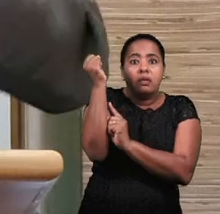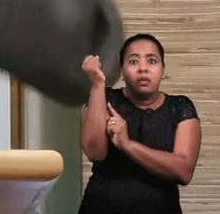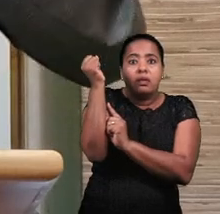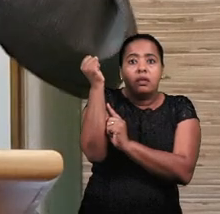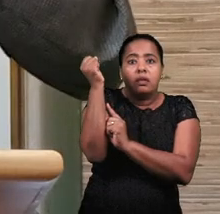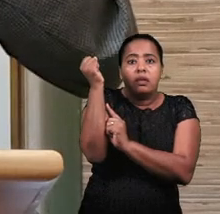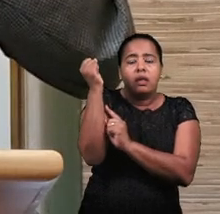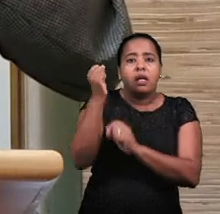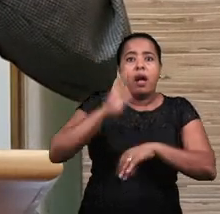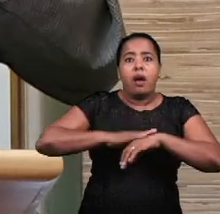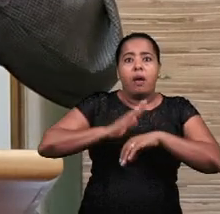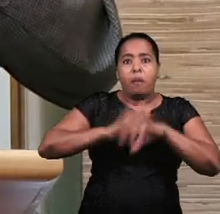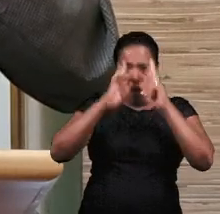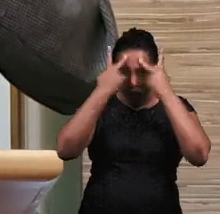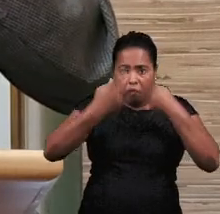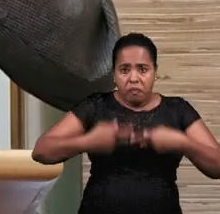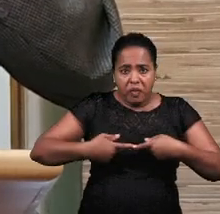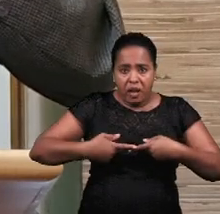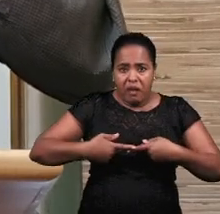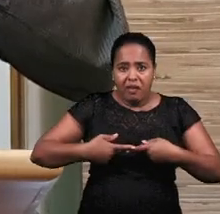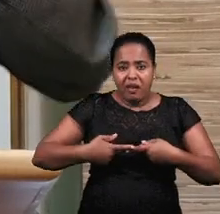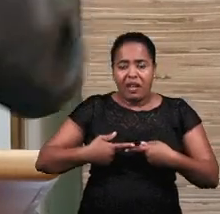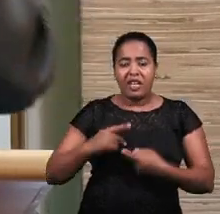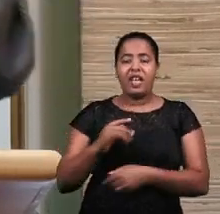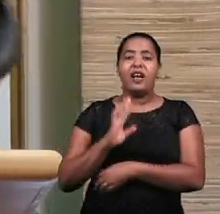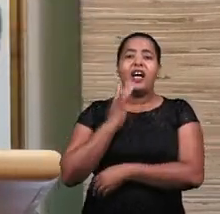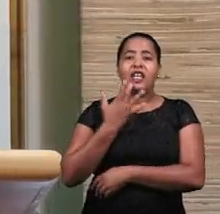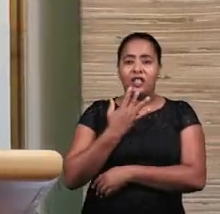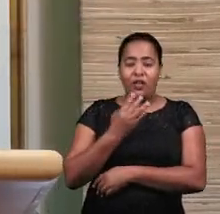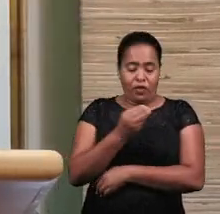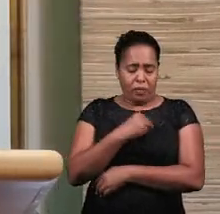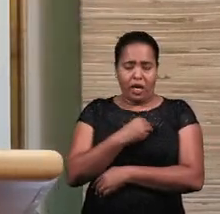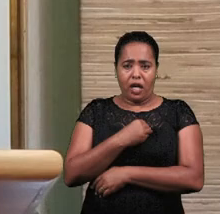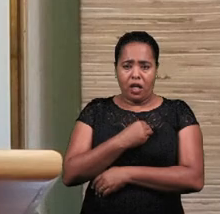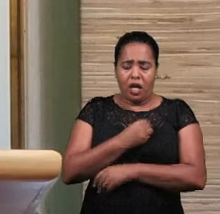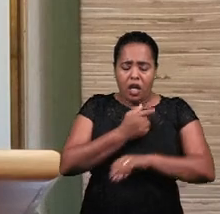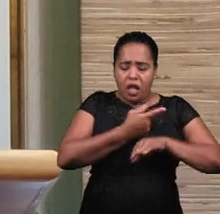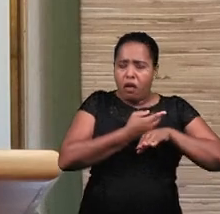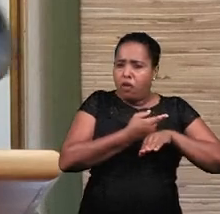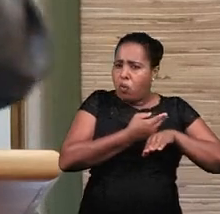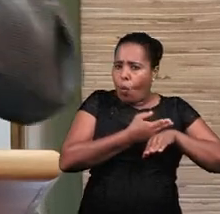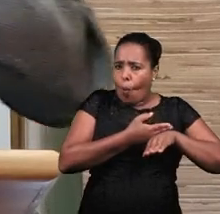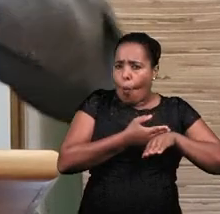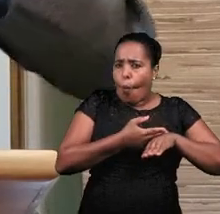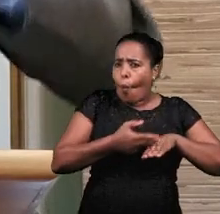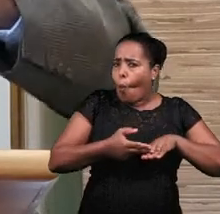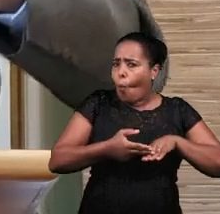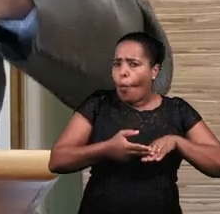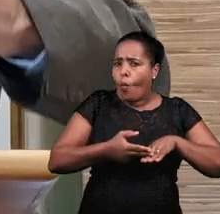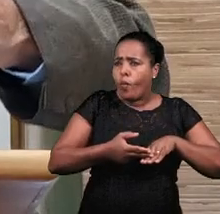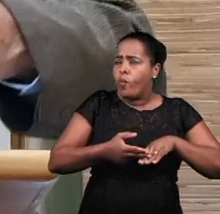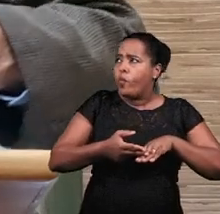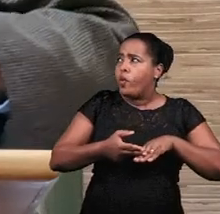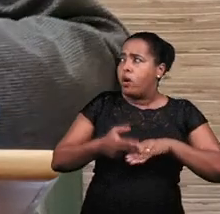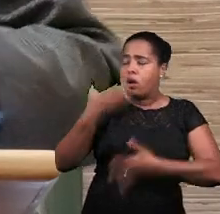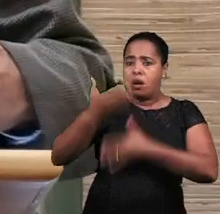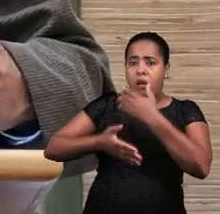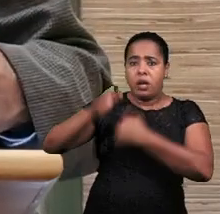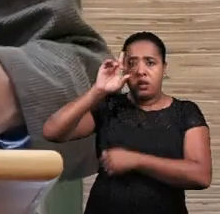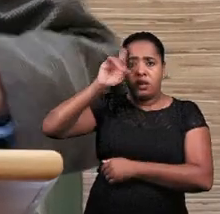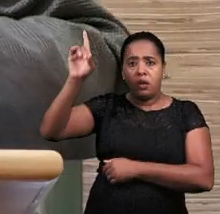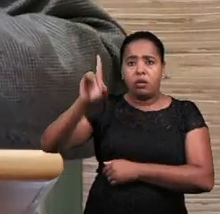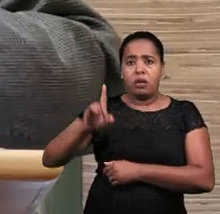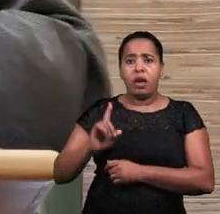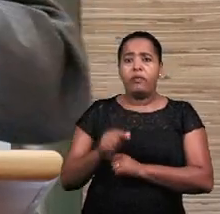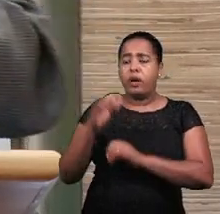était de lui, qu'il pensait qu'était le péché. Il était nu devant Dieu. Donc, il met les